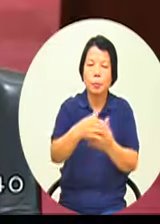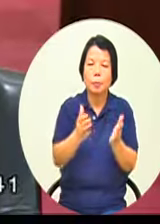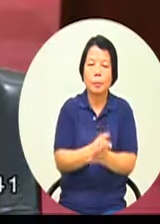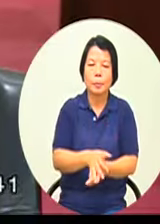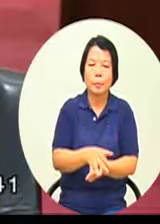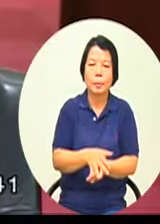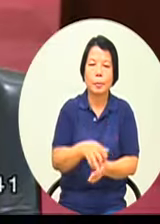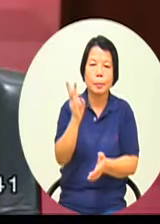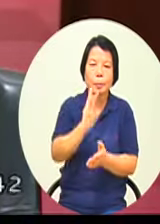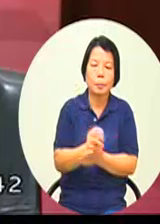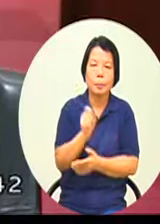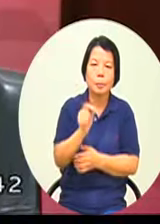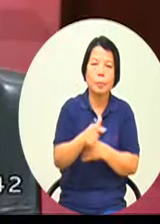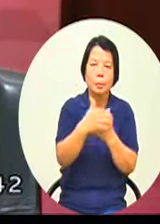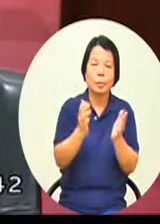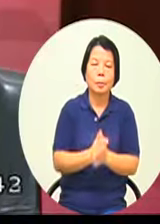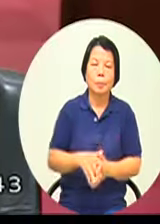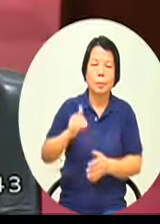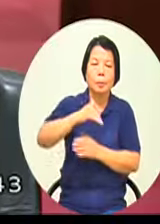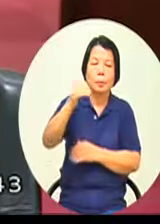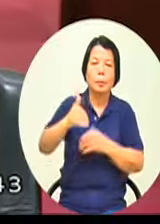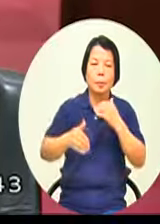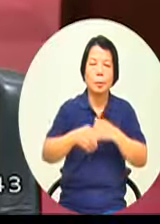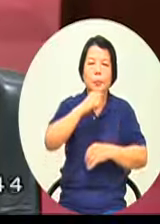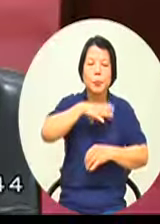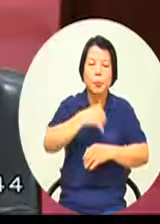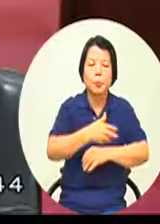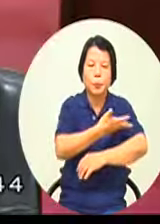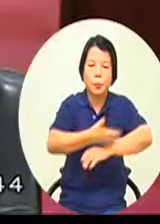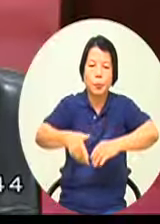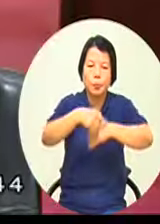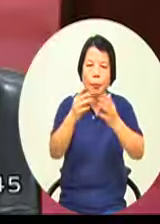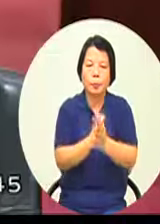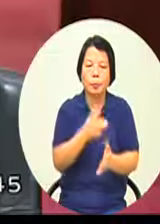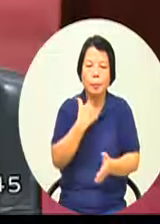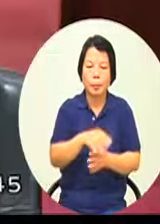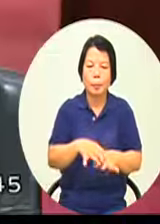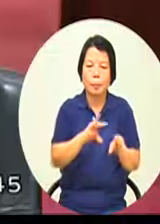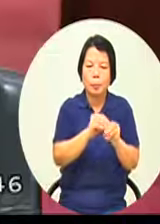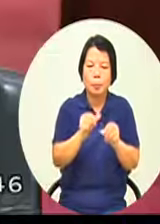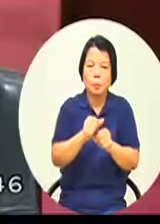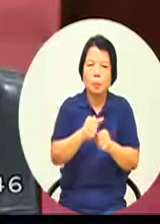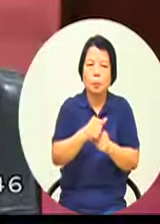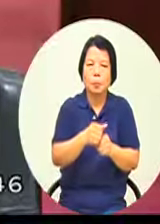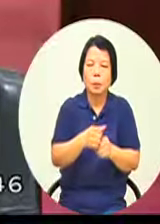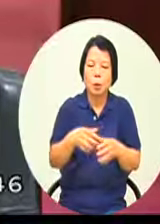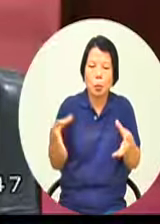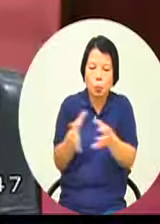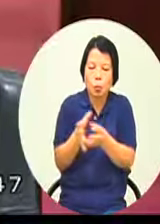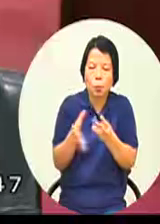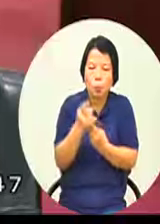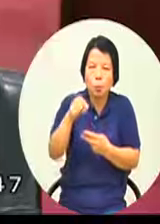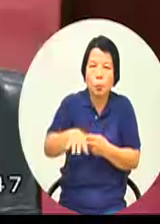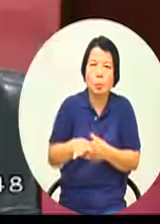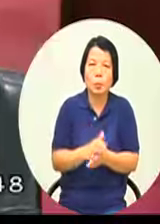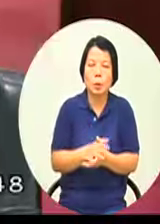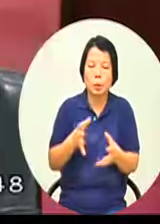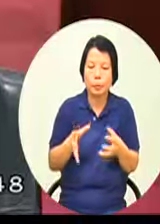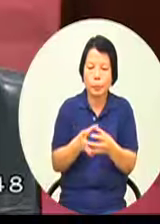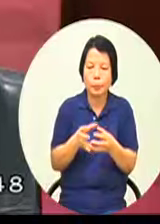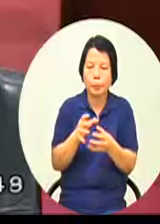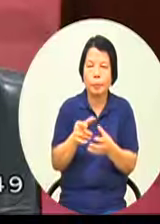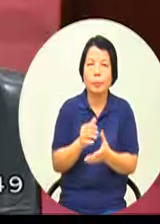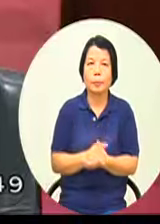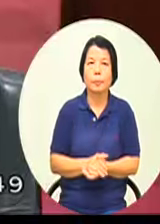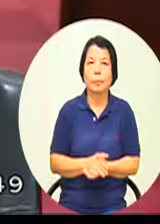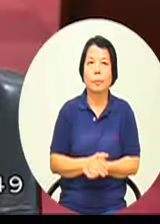买迄个高平溪水嘛，哦，啊，伊是住泥沙里边嘛，啊，住泥沙里边当然的泥沙里边堆起嘛，吼，当